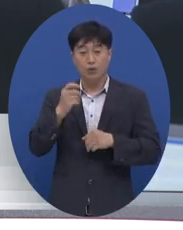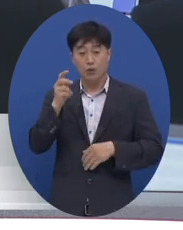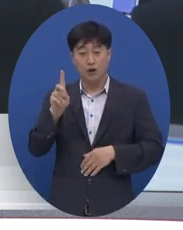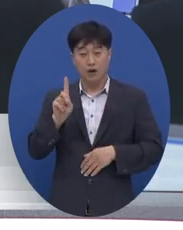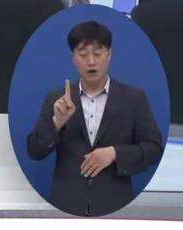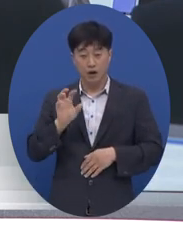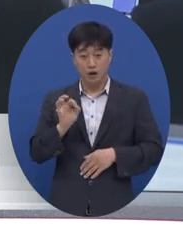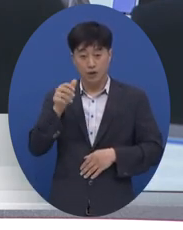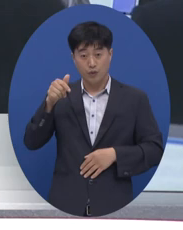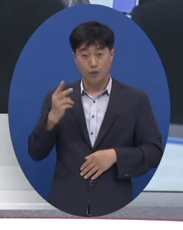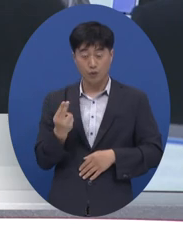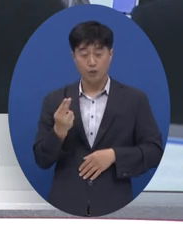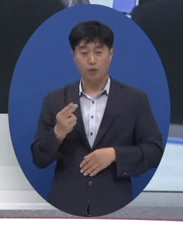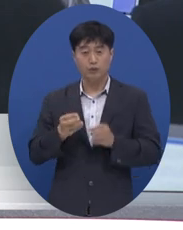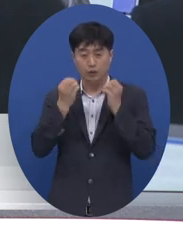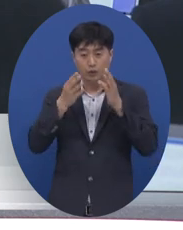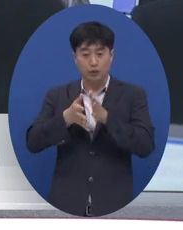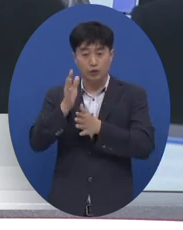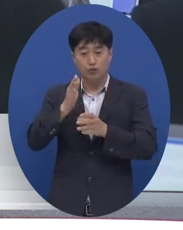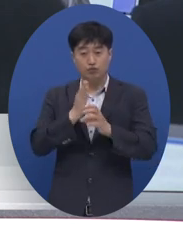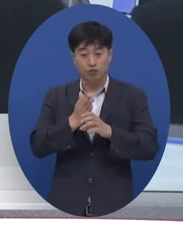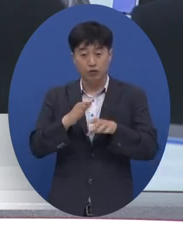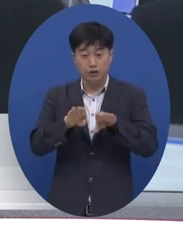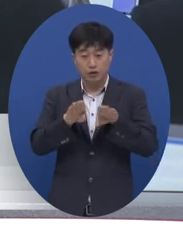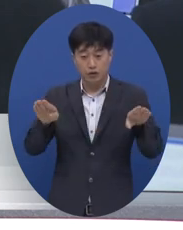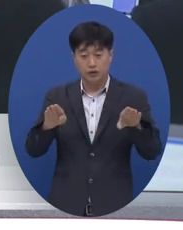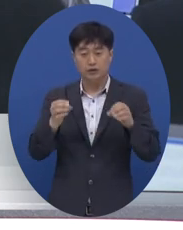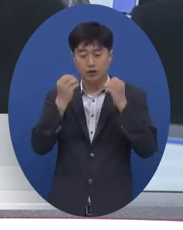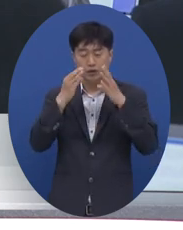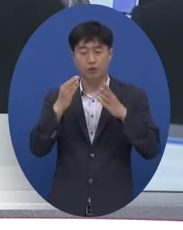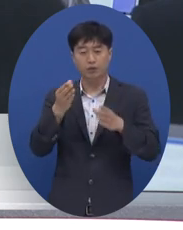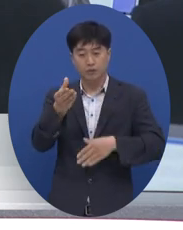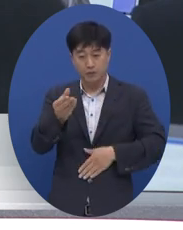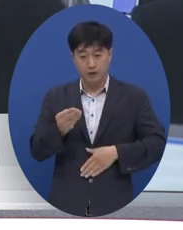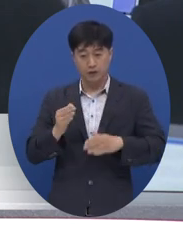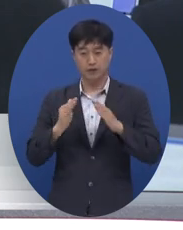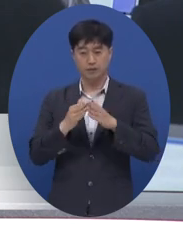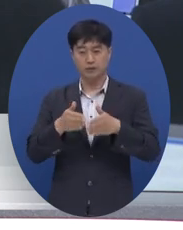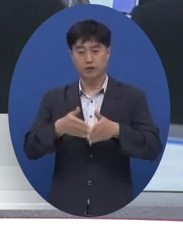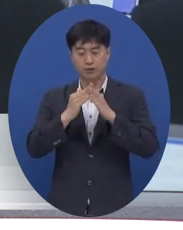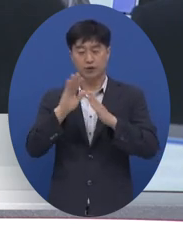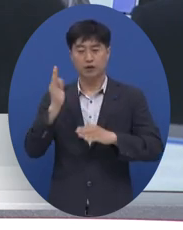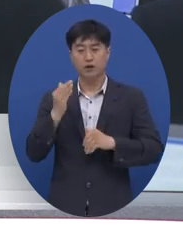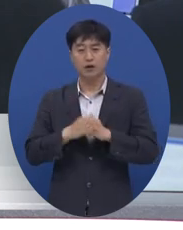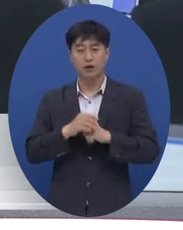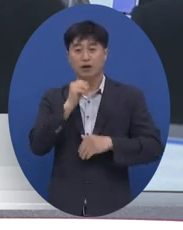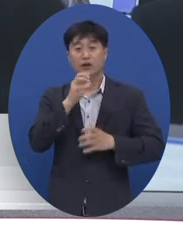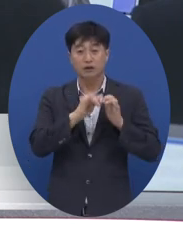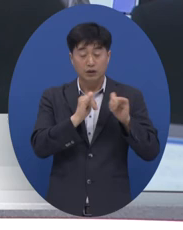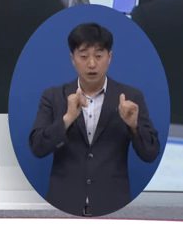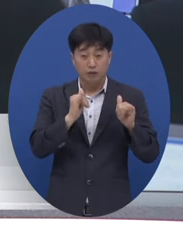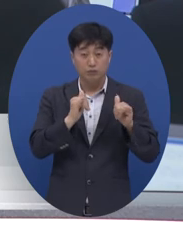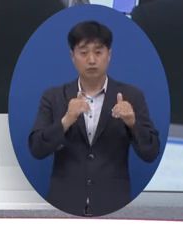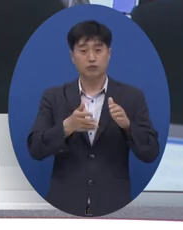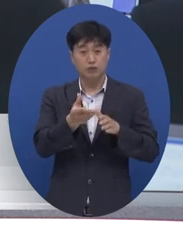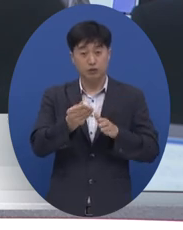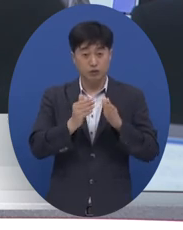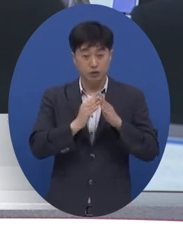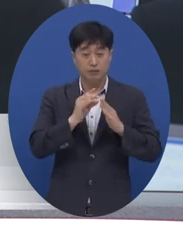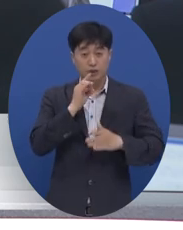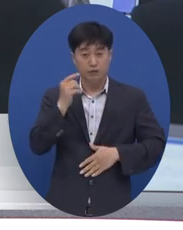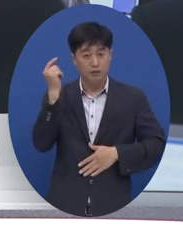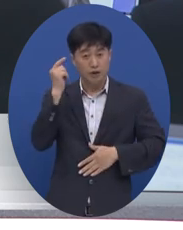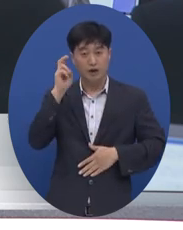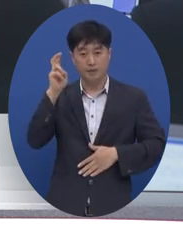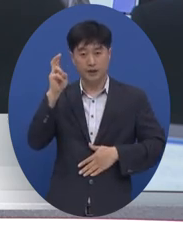수원 광교 신도시에 중산층을 위한 새로운 개념의 임대주택을 짓습니다. 서민 임대주택만 들어보셨을 텐데요.